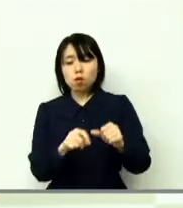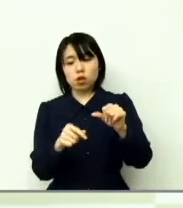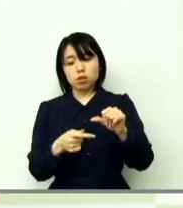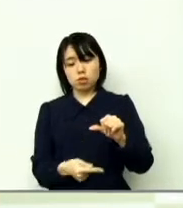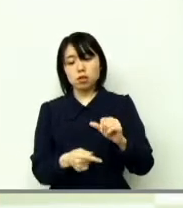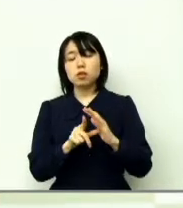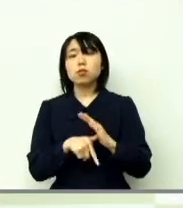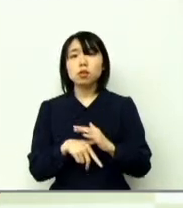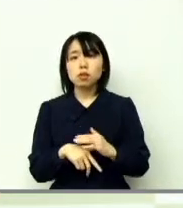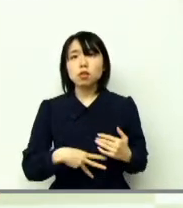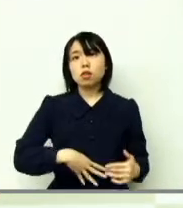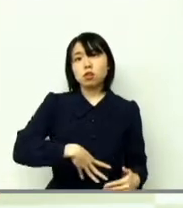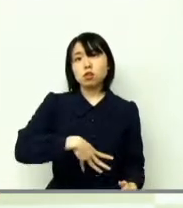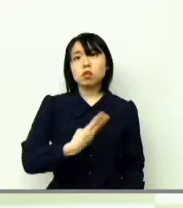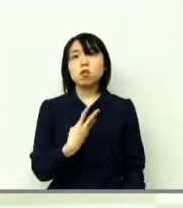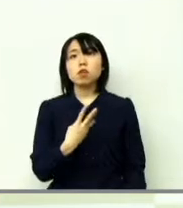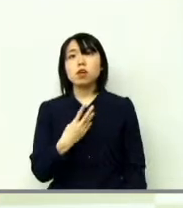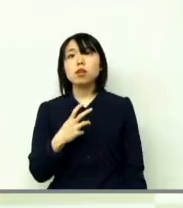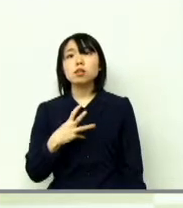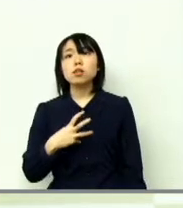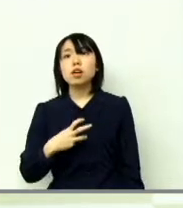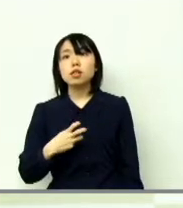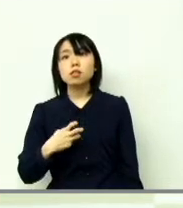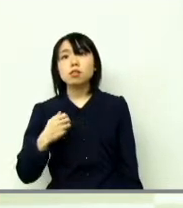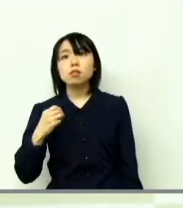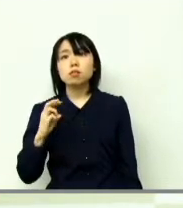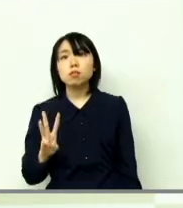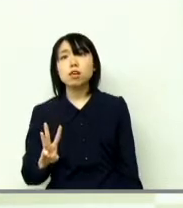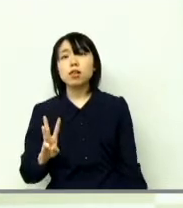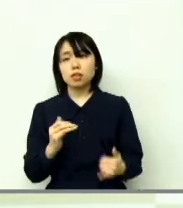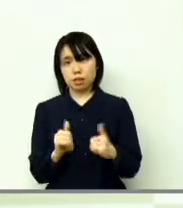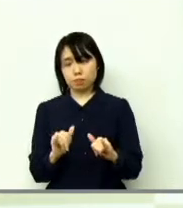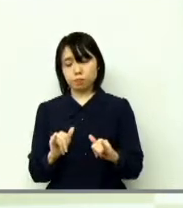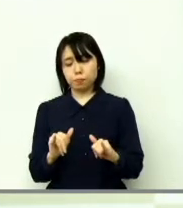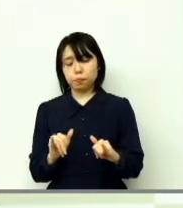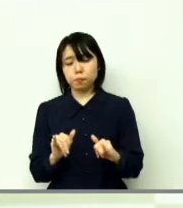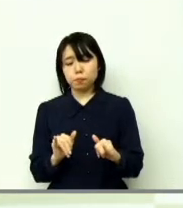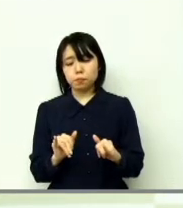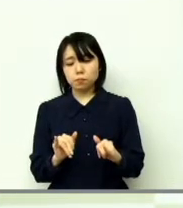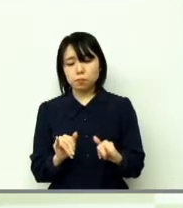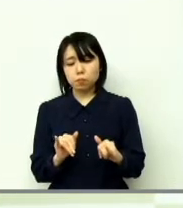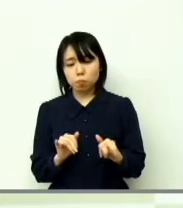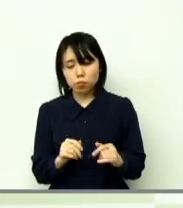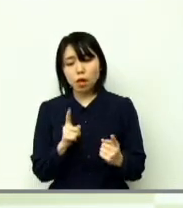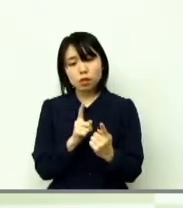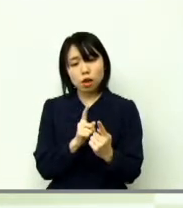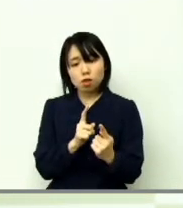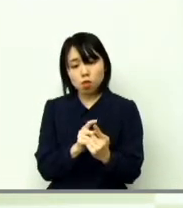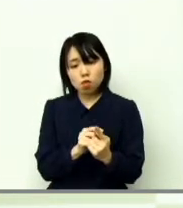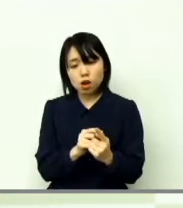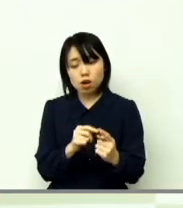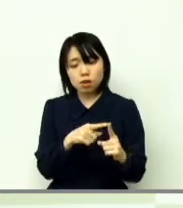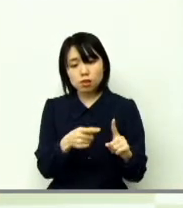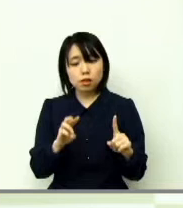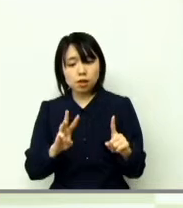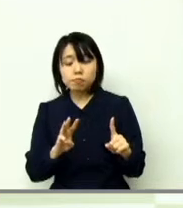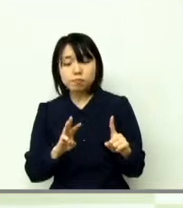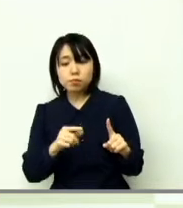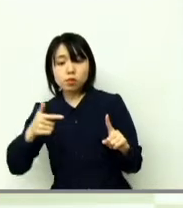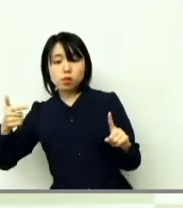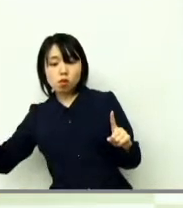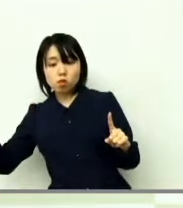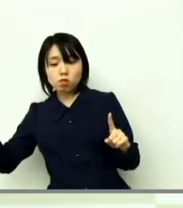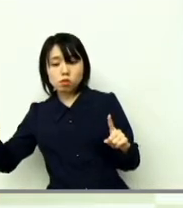で483人となっておりまして、受け入れ対象学年が6年生まで拡大をした平